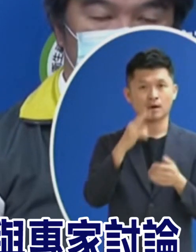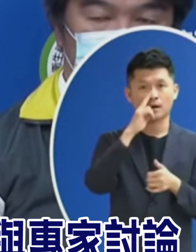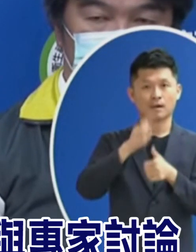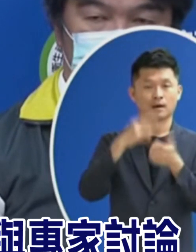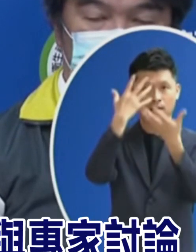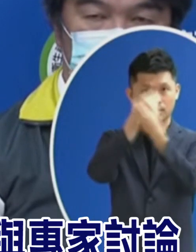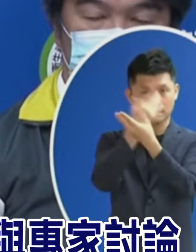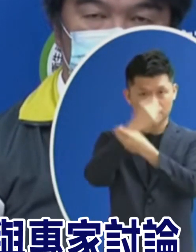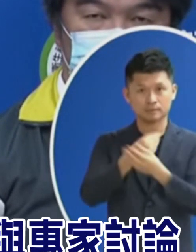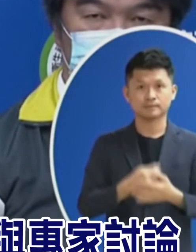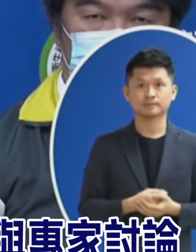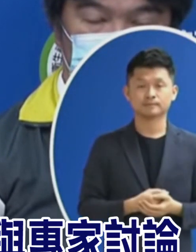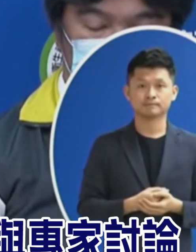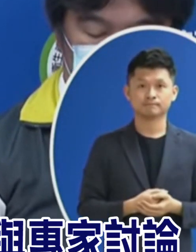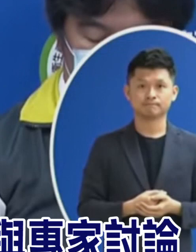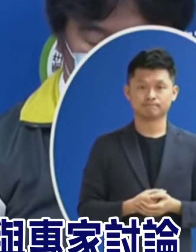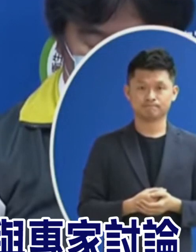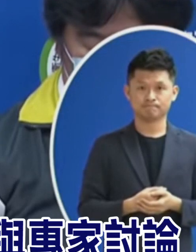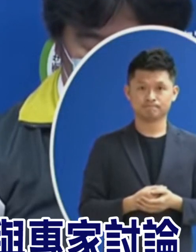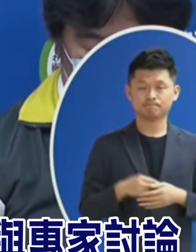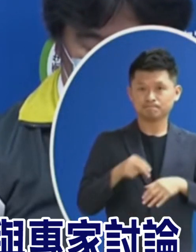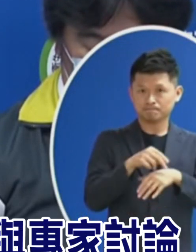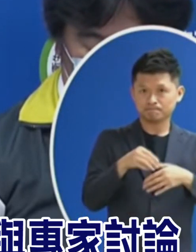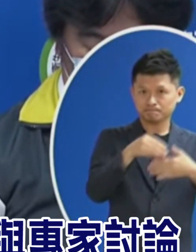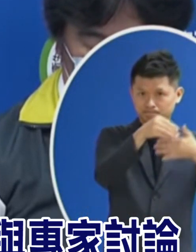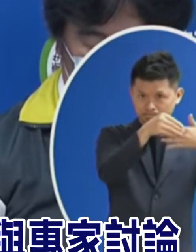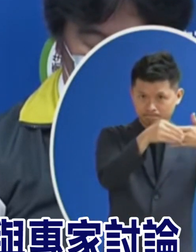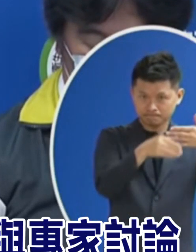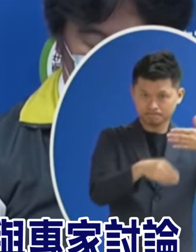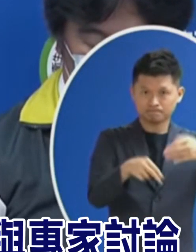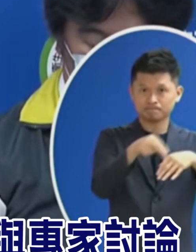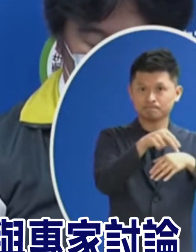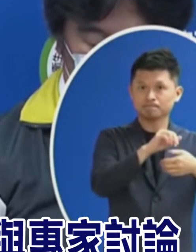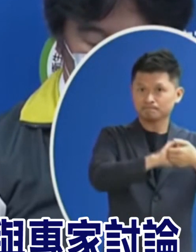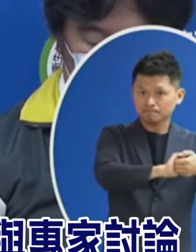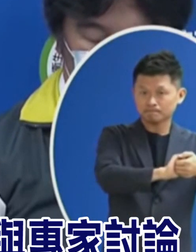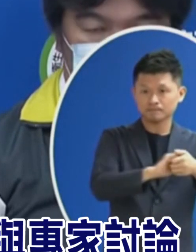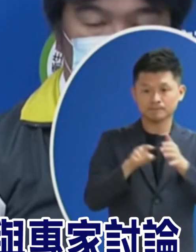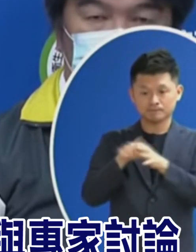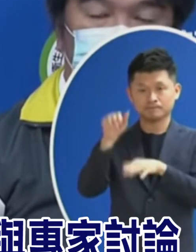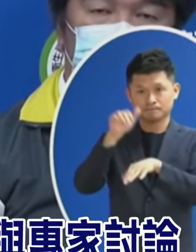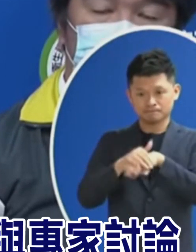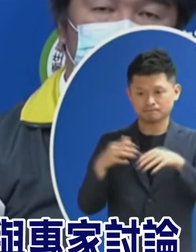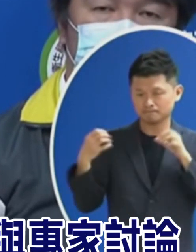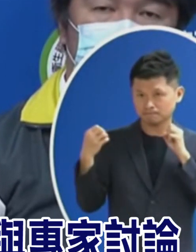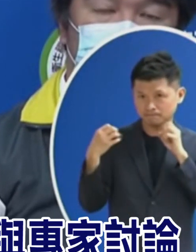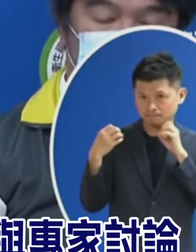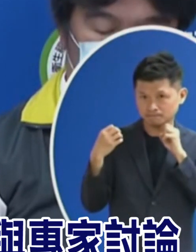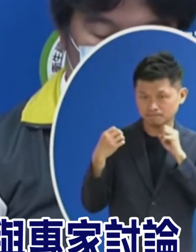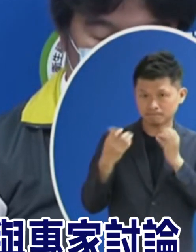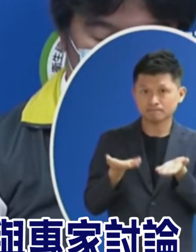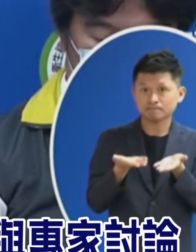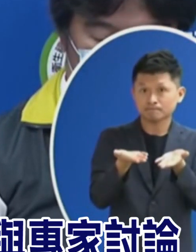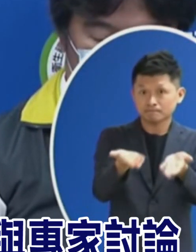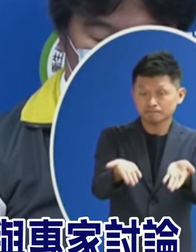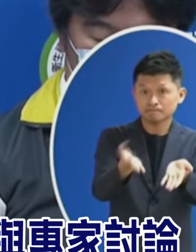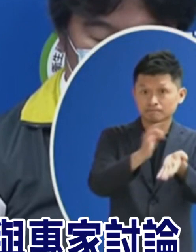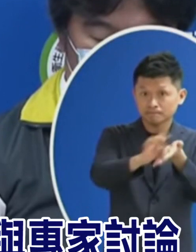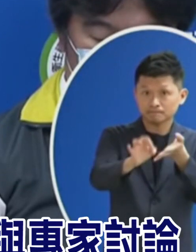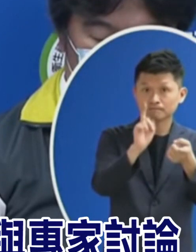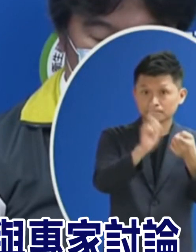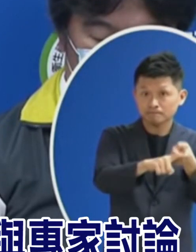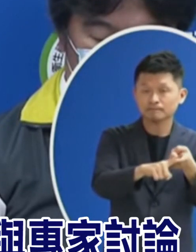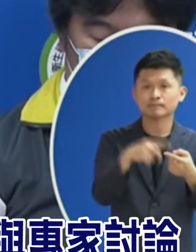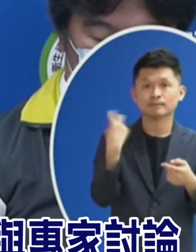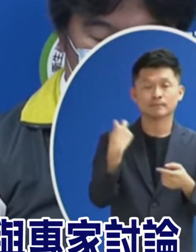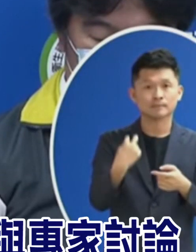们会订相关的 guideline， 然后跟专家来做讨论，看怎么样的使用才是最恰当，又能够